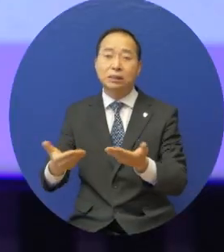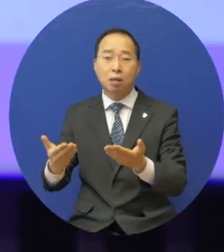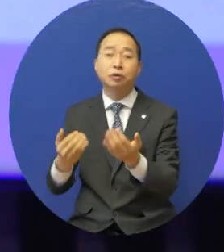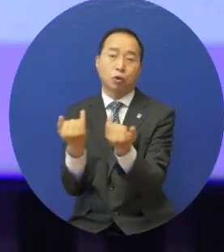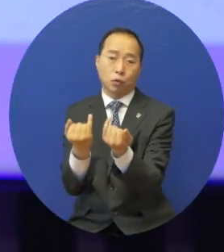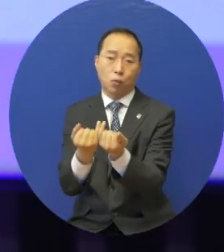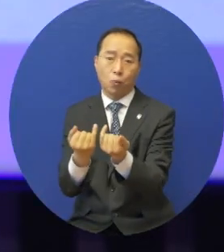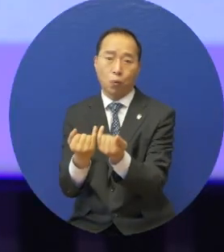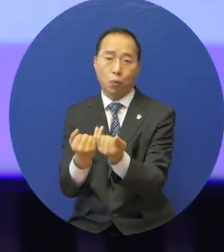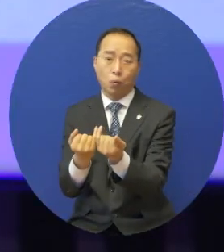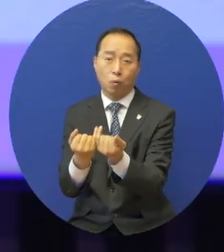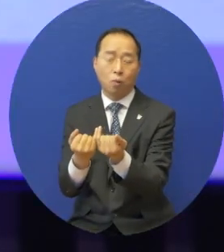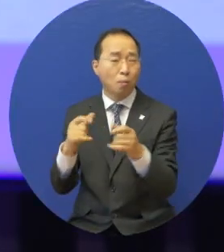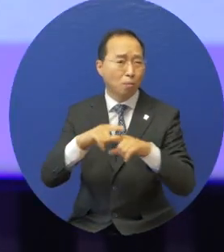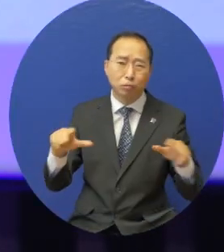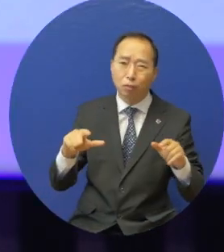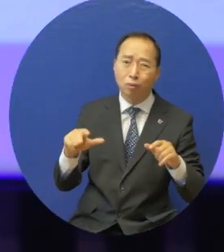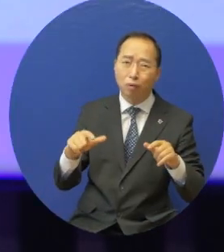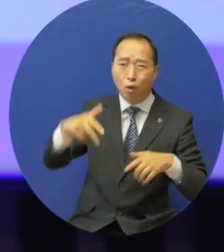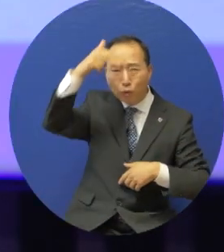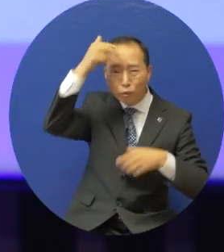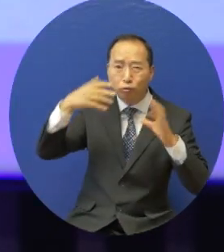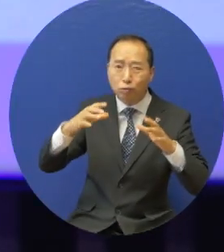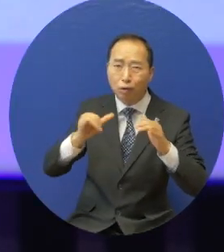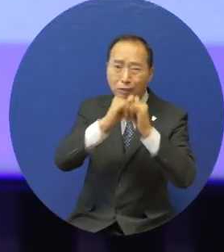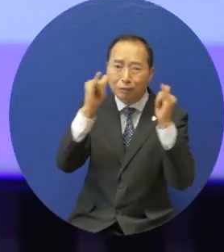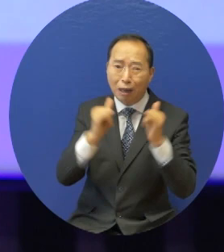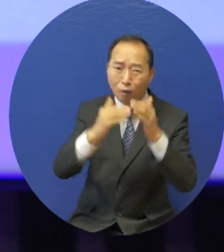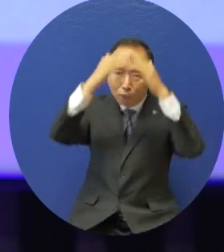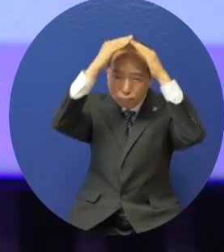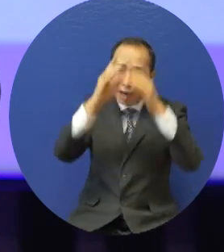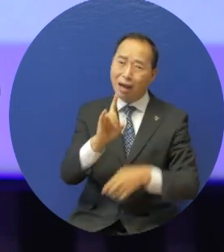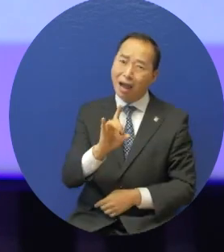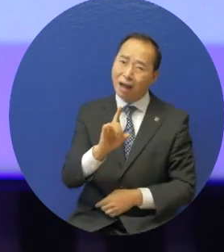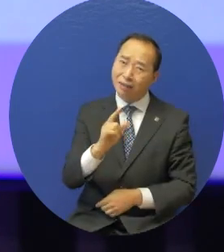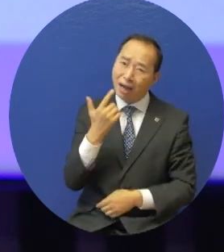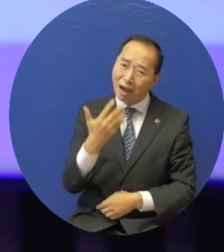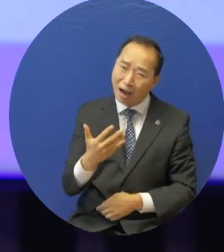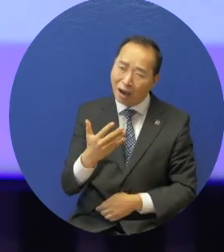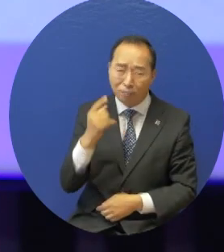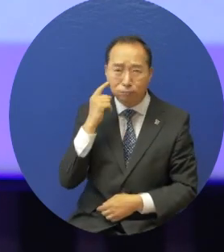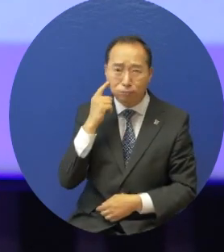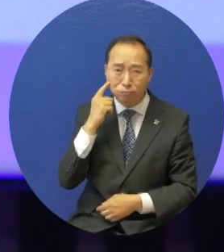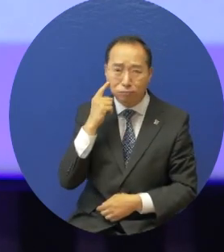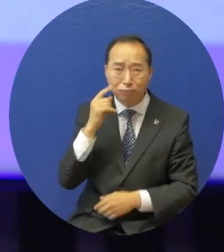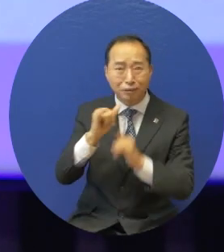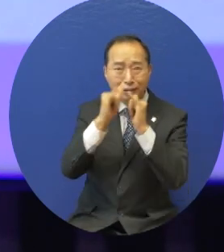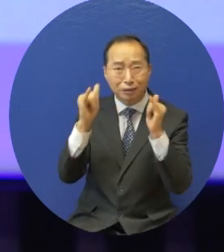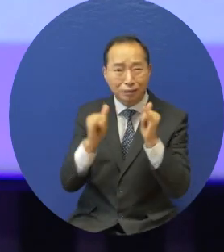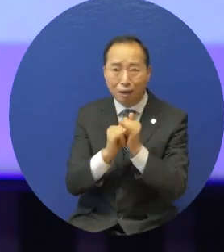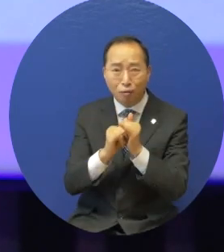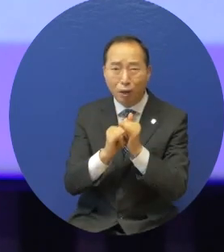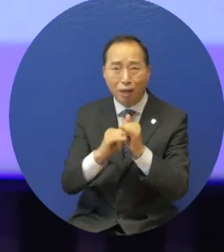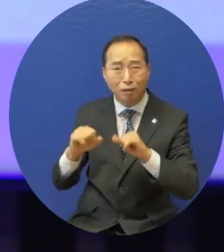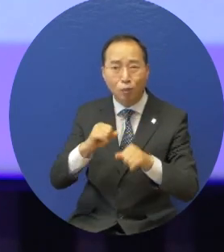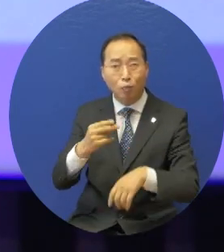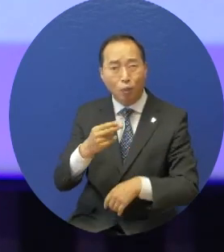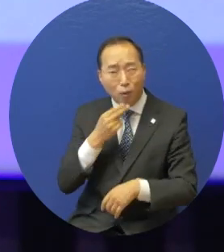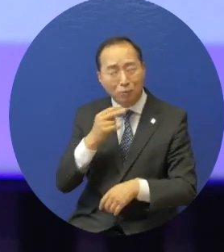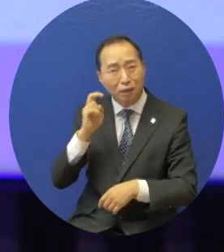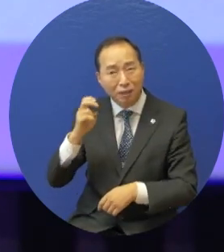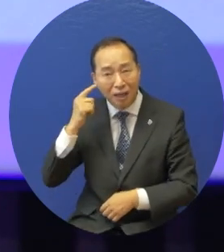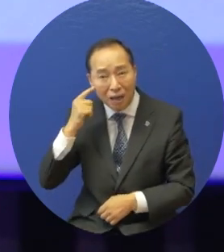굉장히 재미있는 직업이기도 한데요. 여러분 화장품이라고 하면 조선시대 때 조선시대 때 여성들이 화장을 그렇게 많이